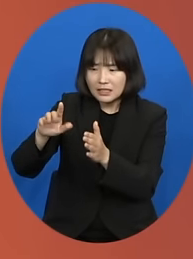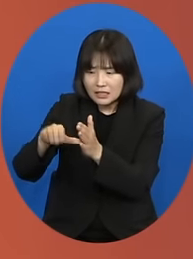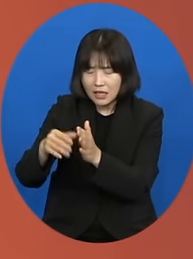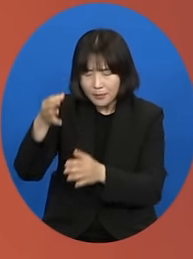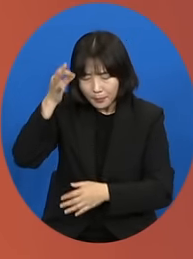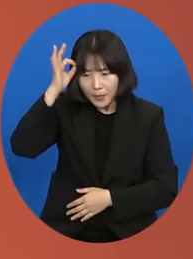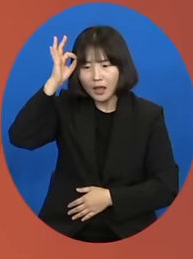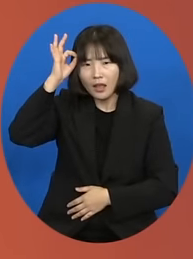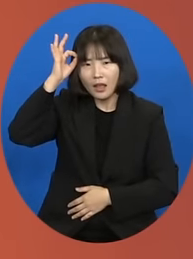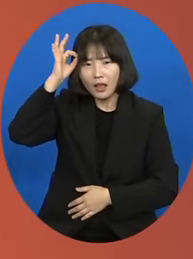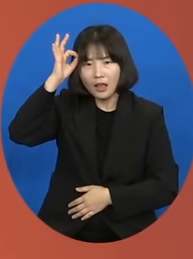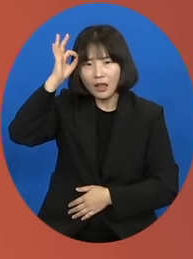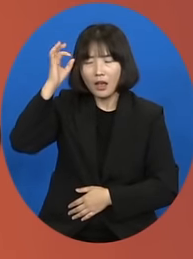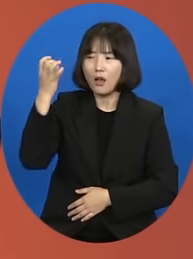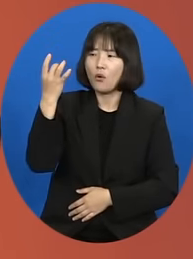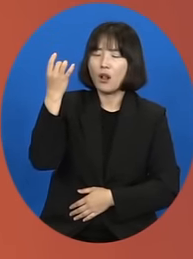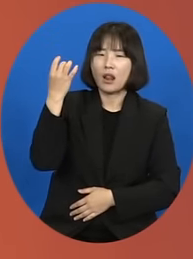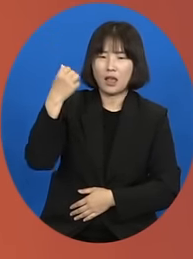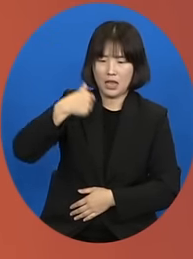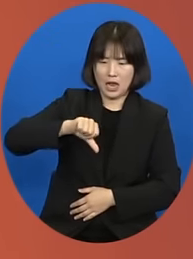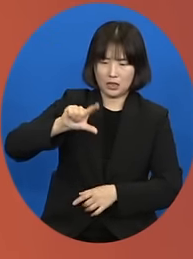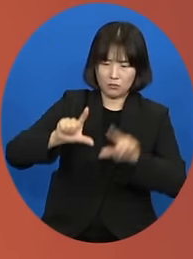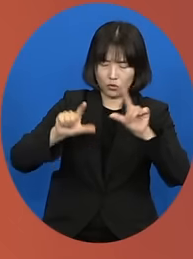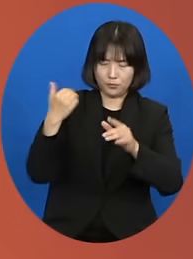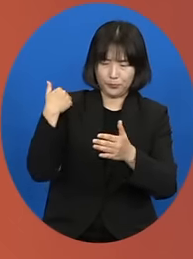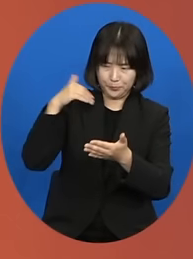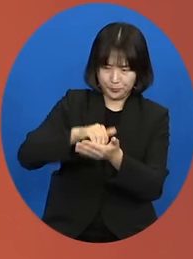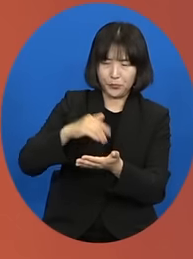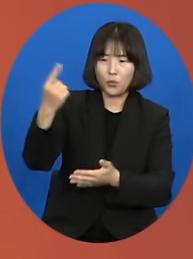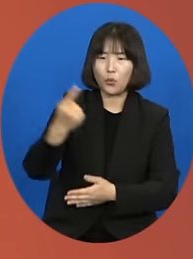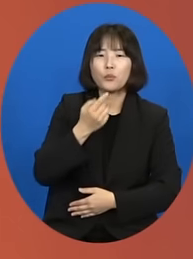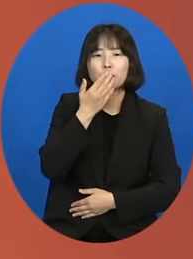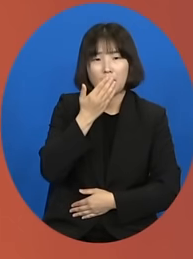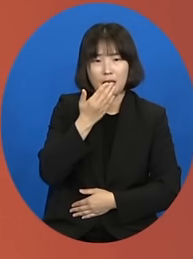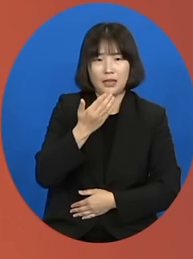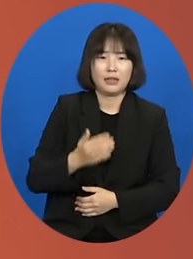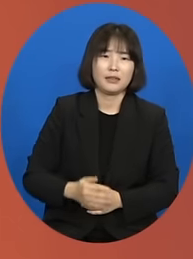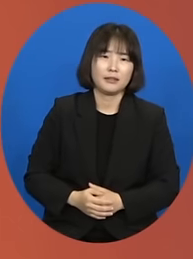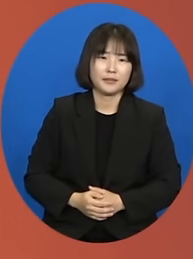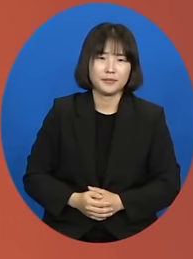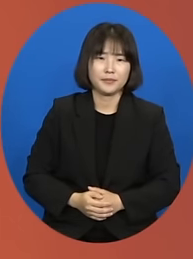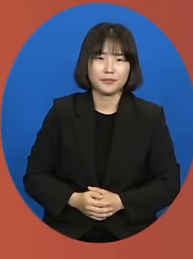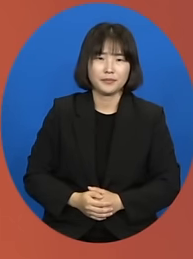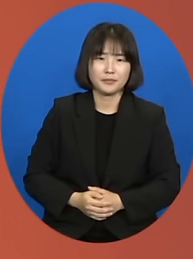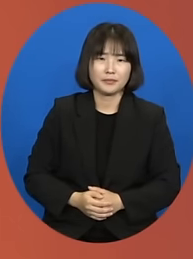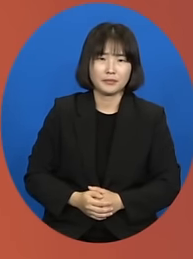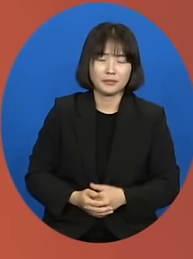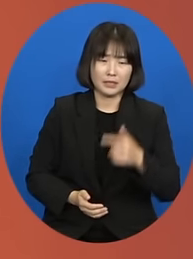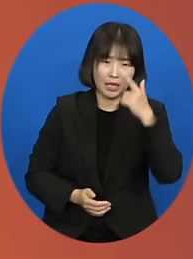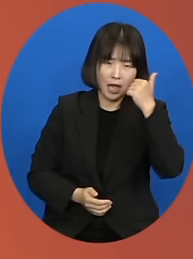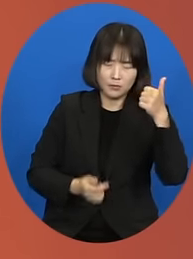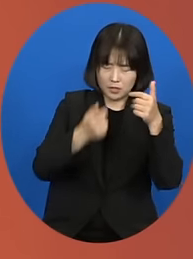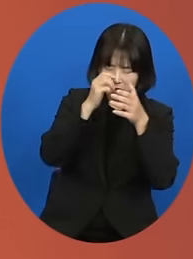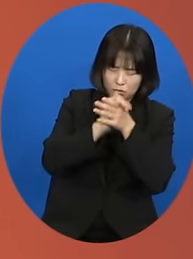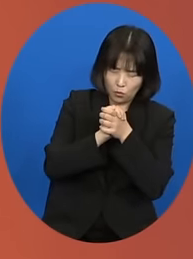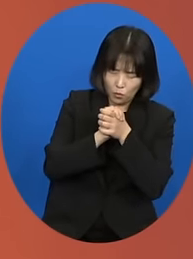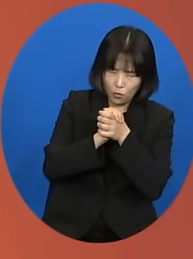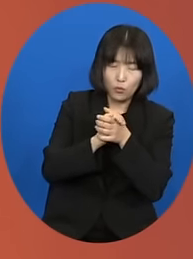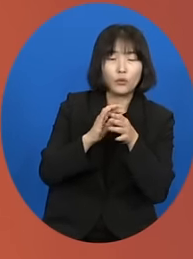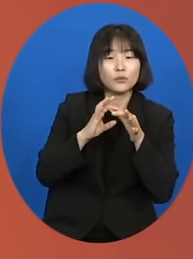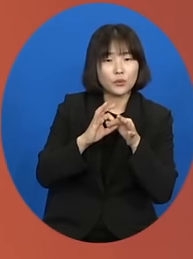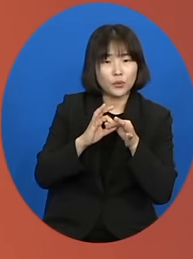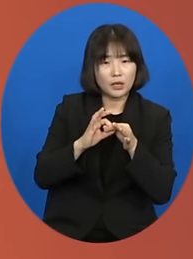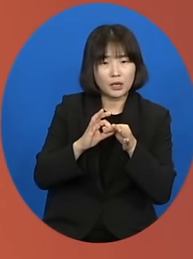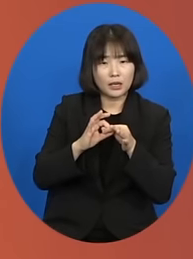아들의 모습으로 돌아올 수 있었던 것입니다. 아버지의 중보의 기도로 아들이 자기